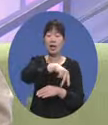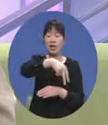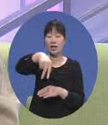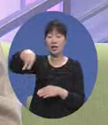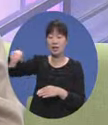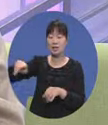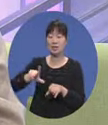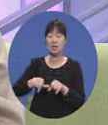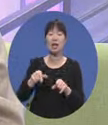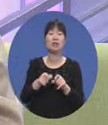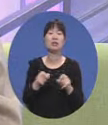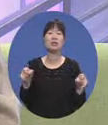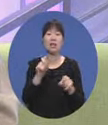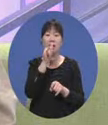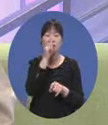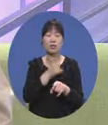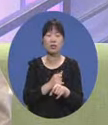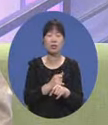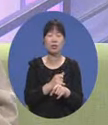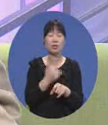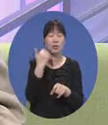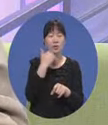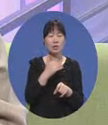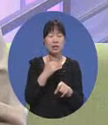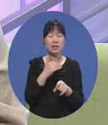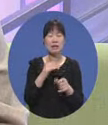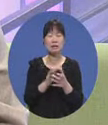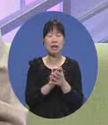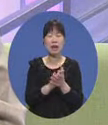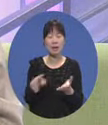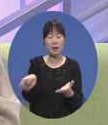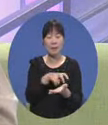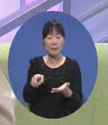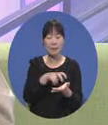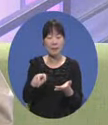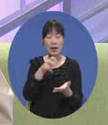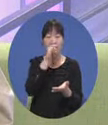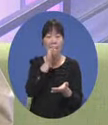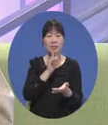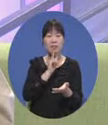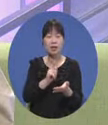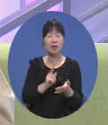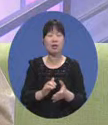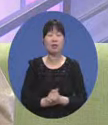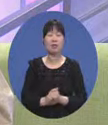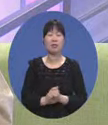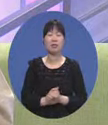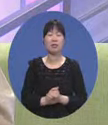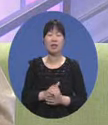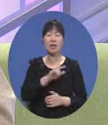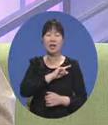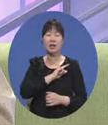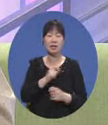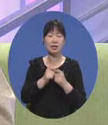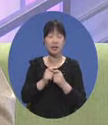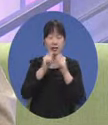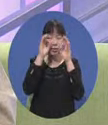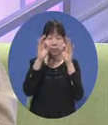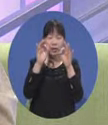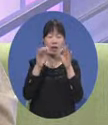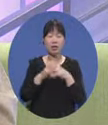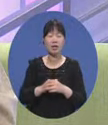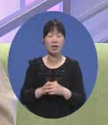돌아다니는 시간이 좀 늘어납니다. 네. 그리고 애들하고 무슨 연락이 뭘 주고받습니다. 그런 경우도 있고요. 가장 세심하게 보셔야 되는